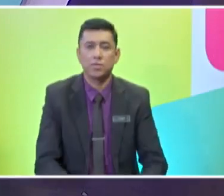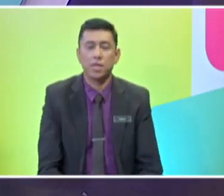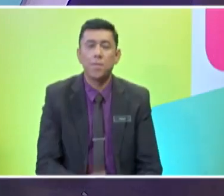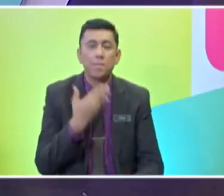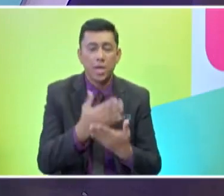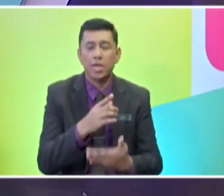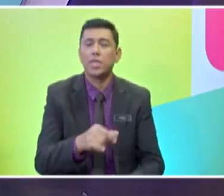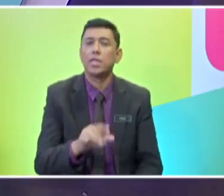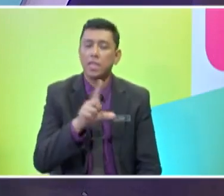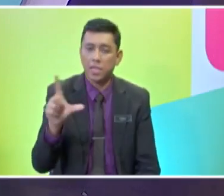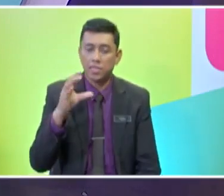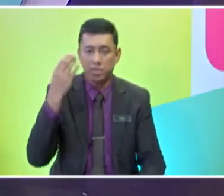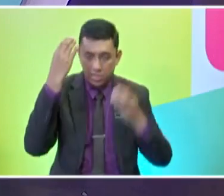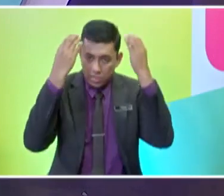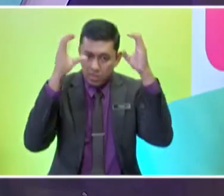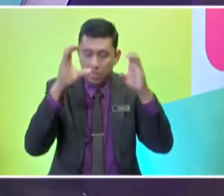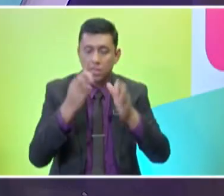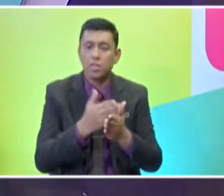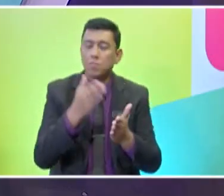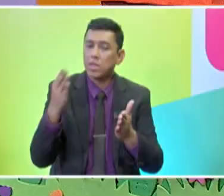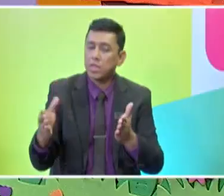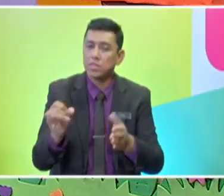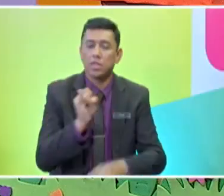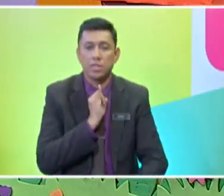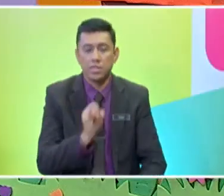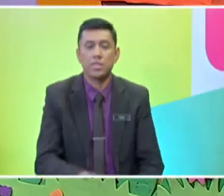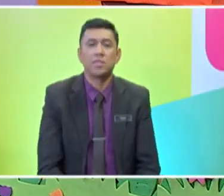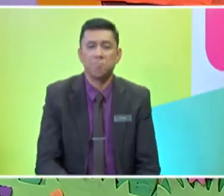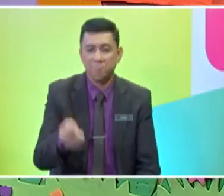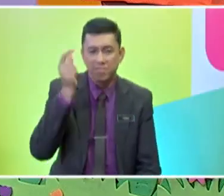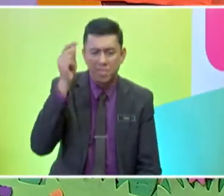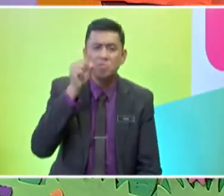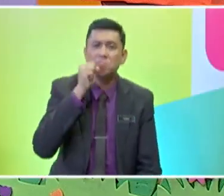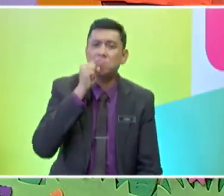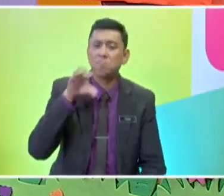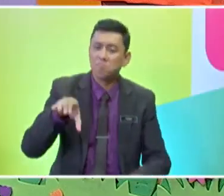mungkin di sebelah saya ini sebenarnya saya buat sementara tadi